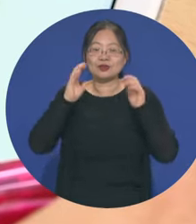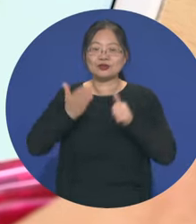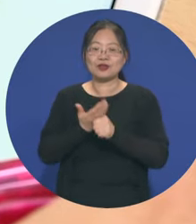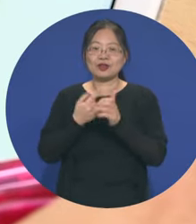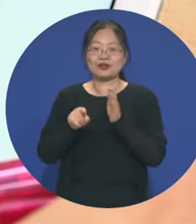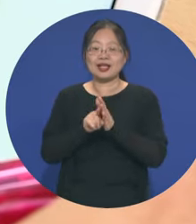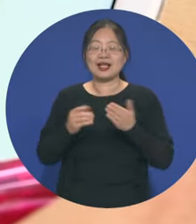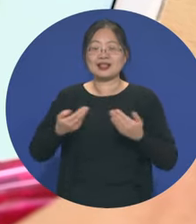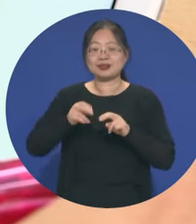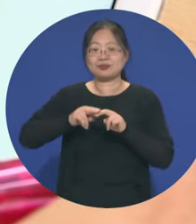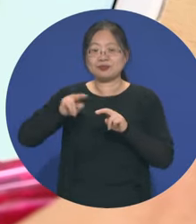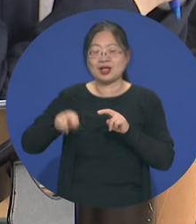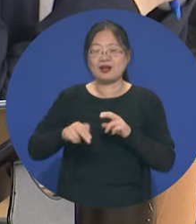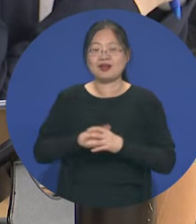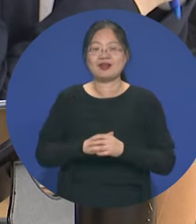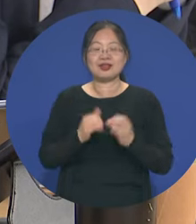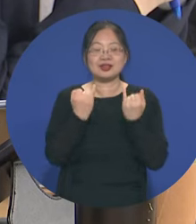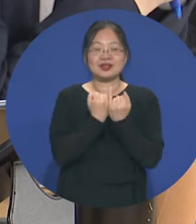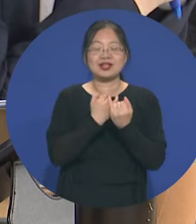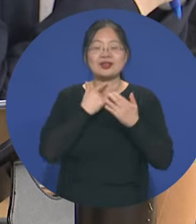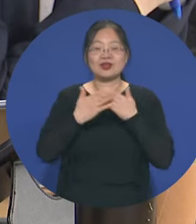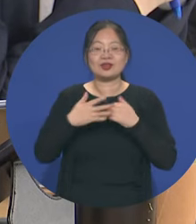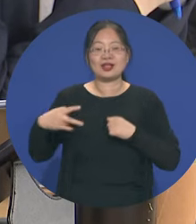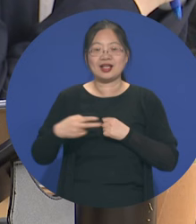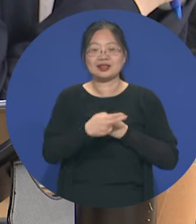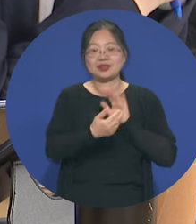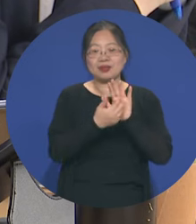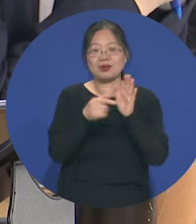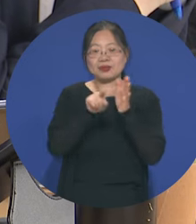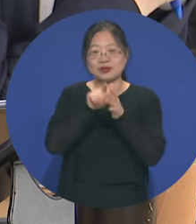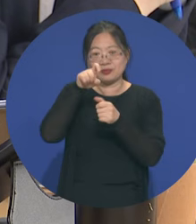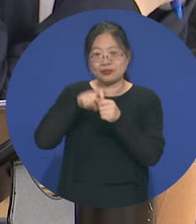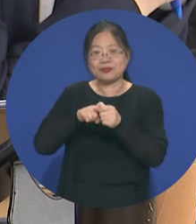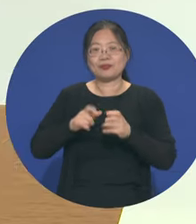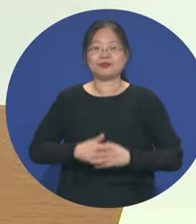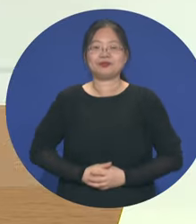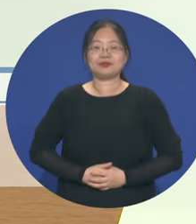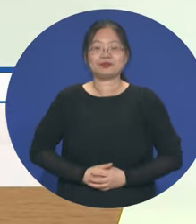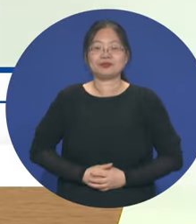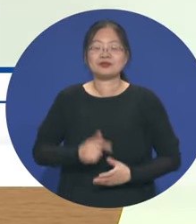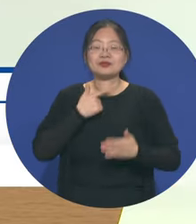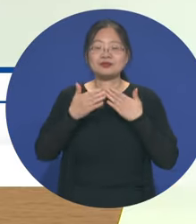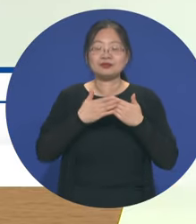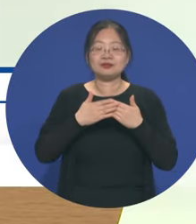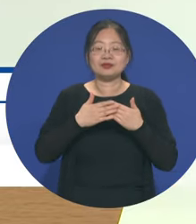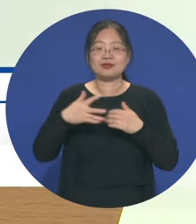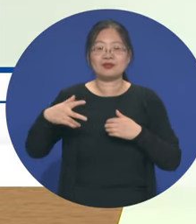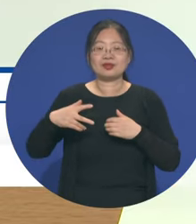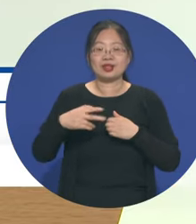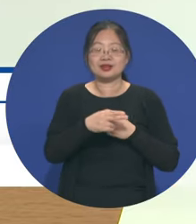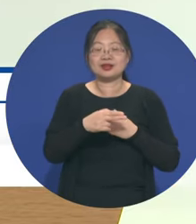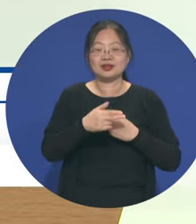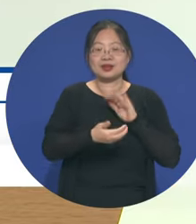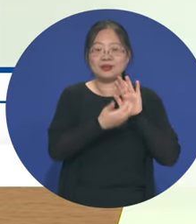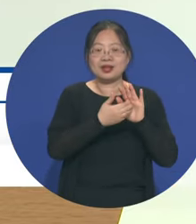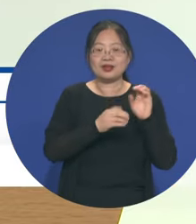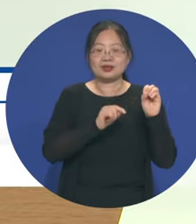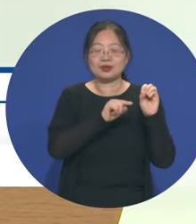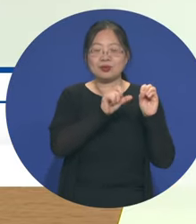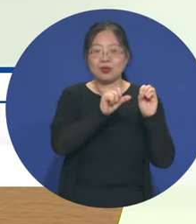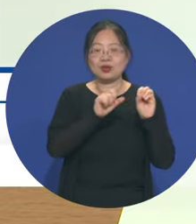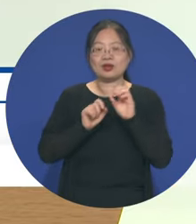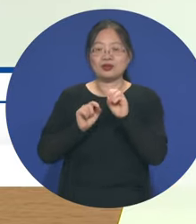일을 그만두는 것 즉 여성의 경력 단절을 예방하기 위한 겁니다 경력 단절을 예방하는 0.5